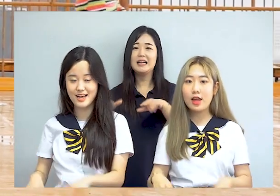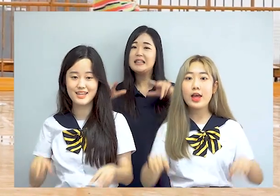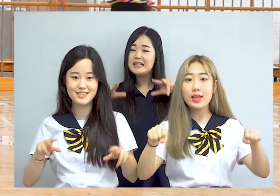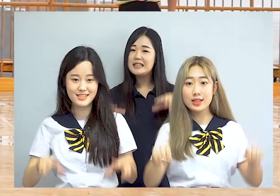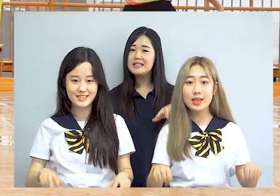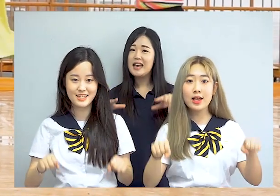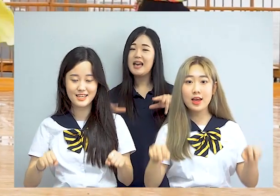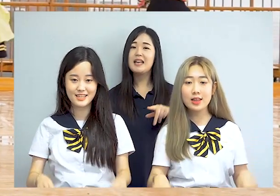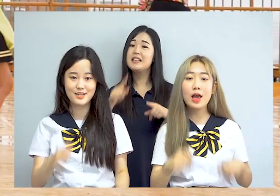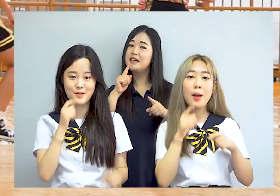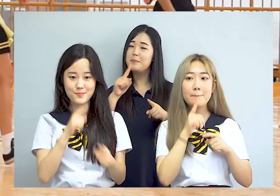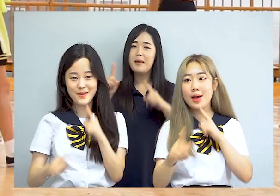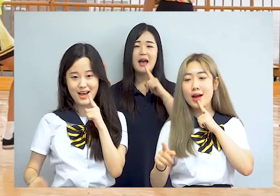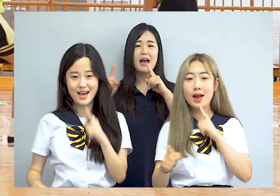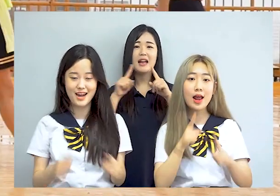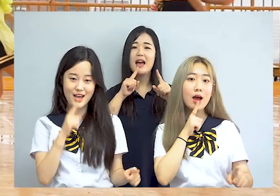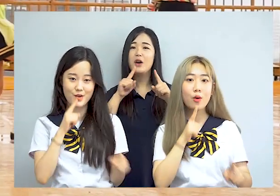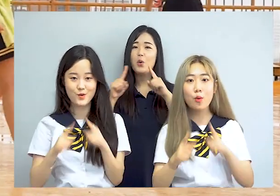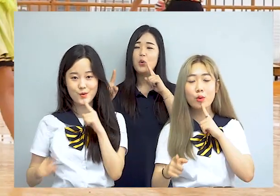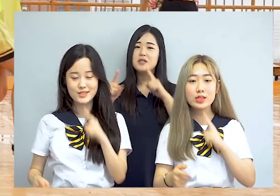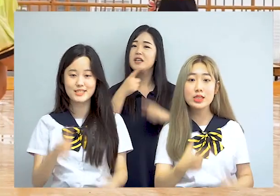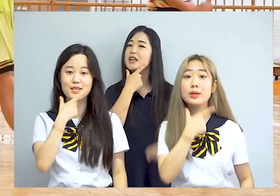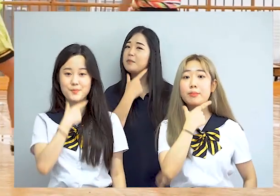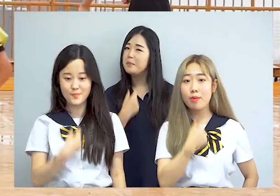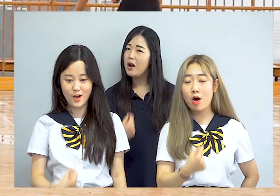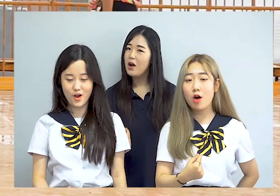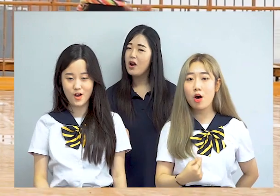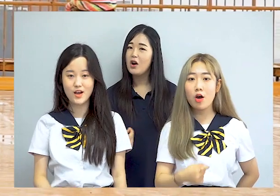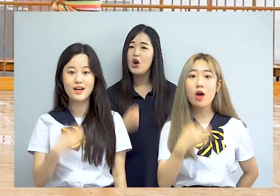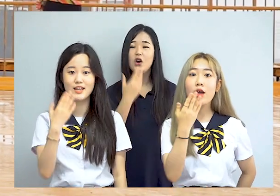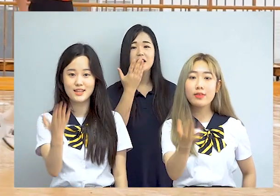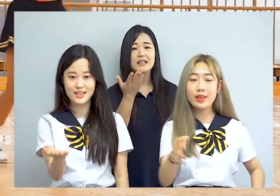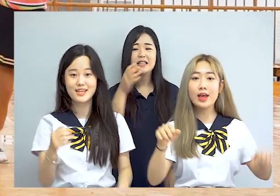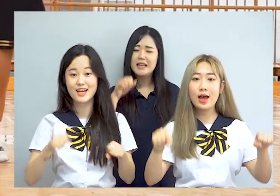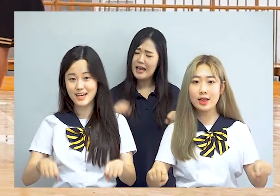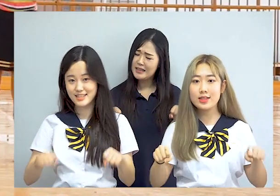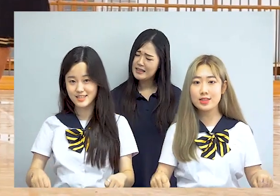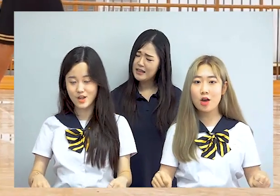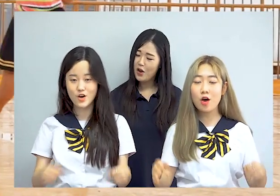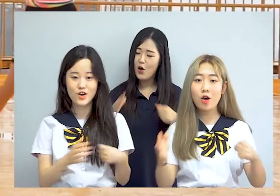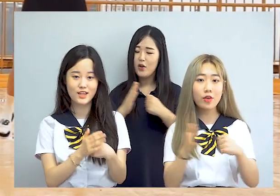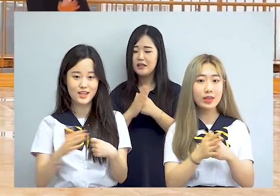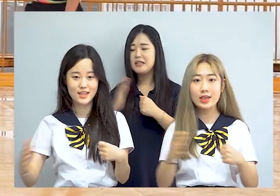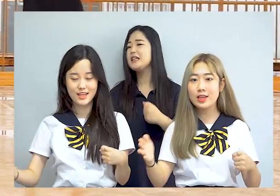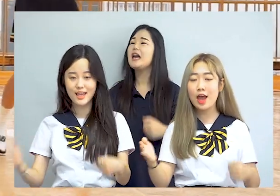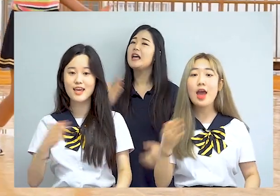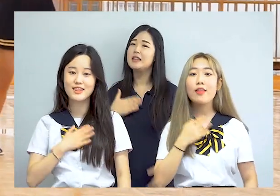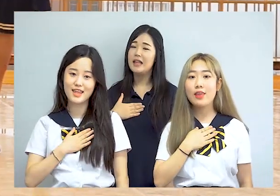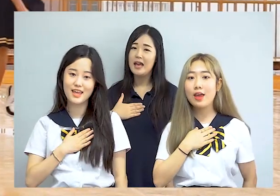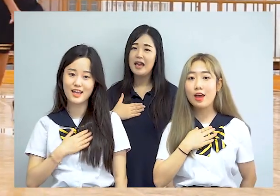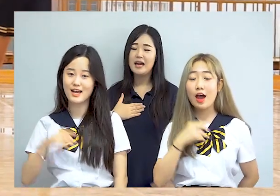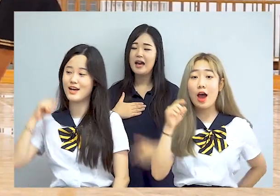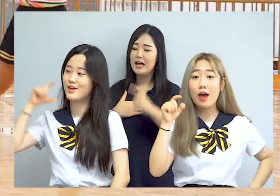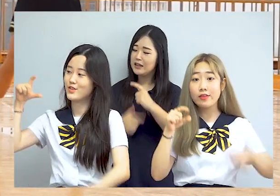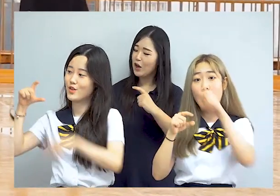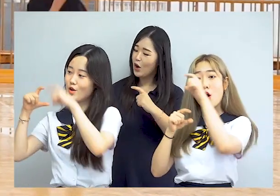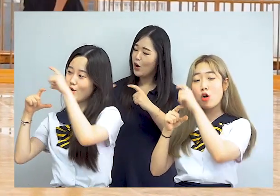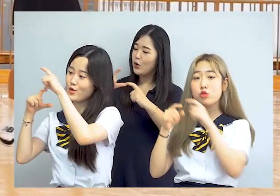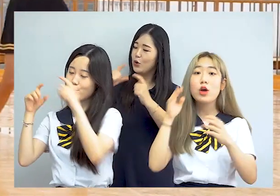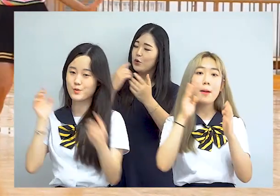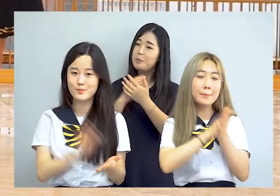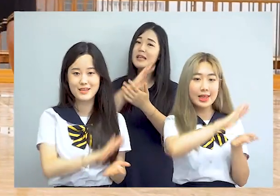다시여기바닷가 이제는 말하고 싶어. 네가 있었기에